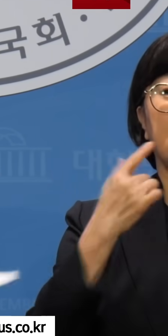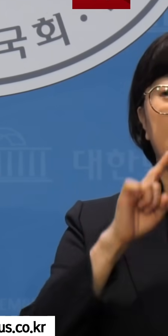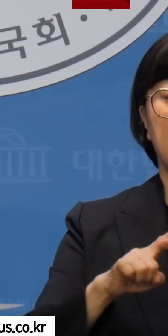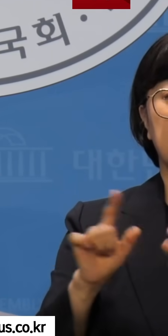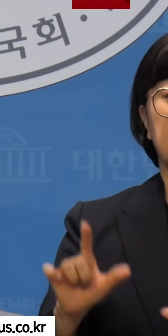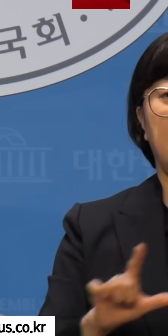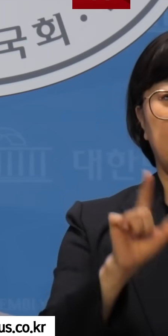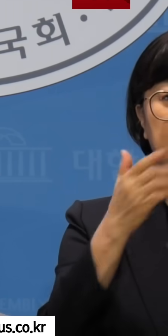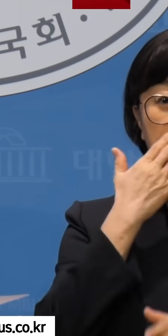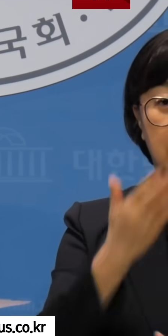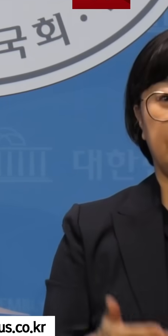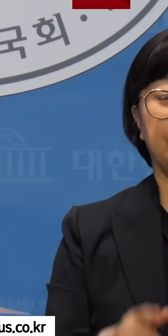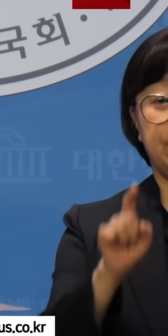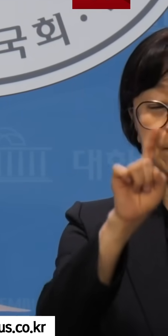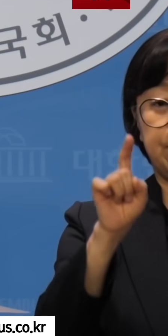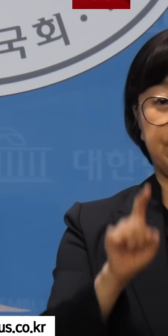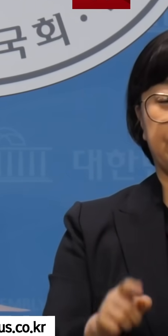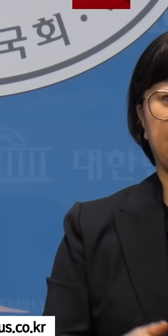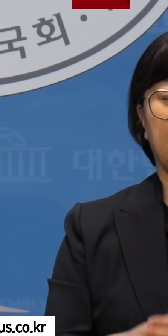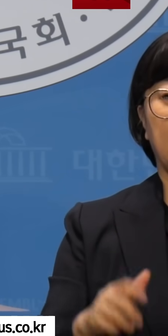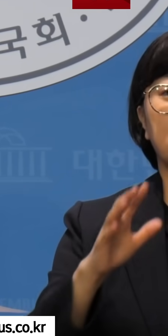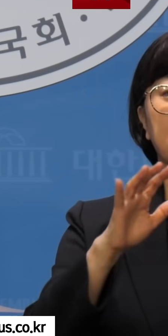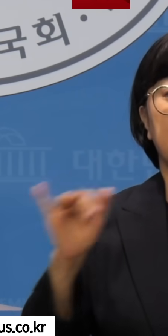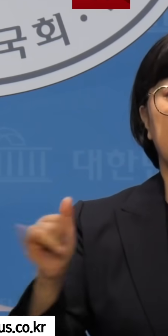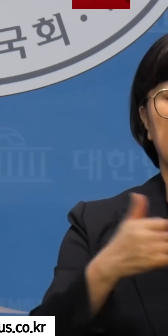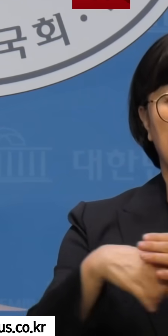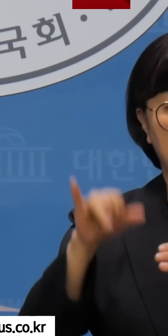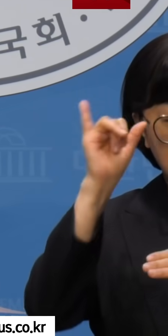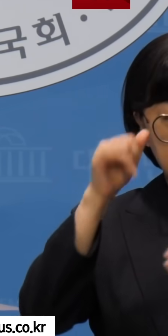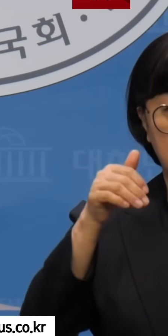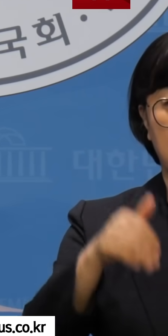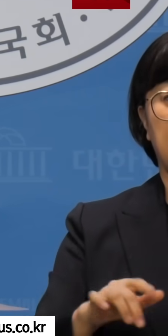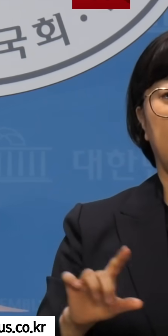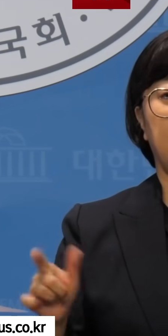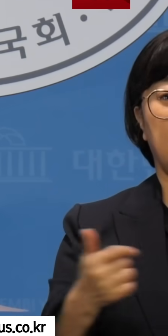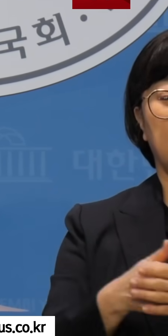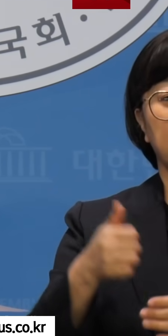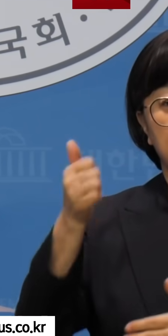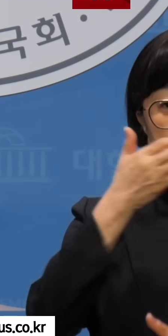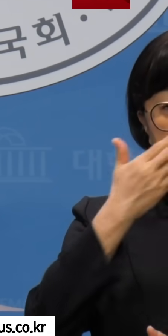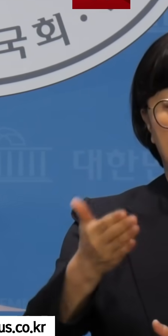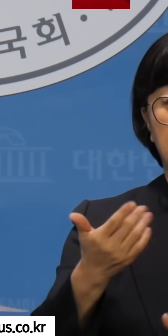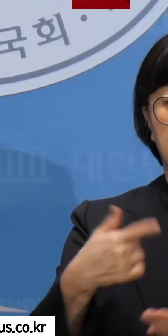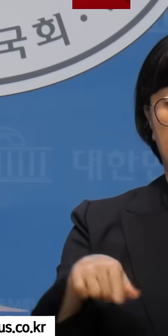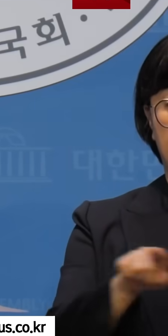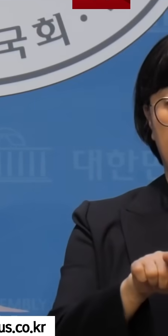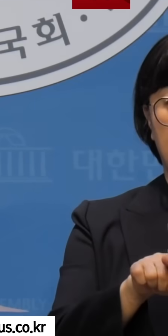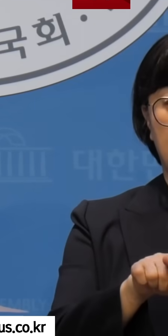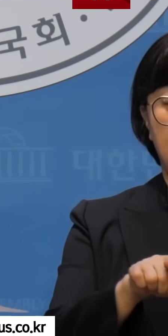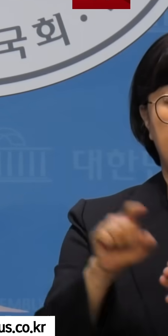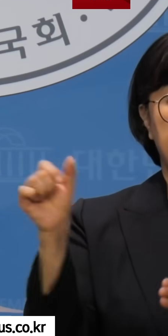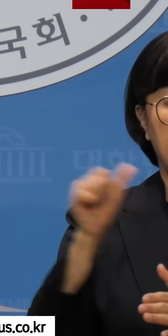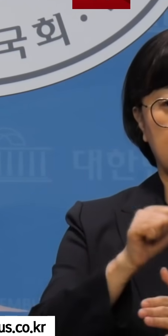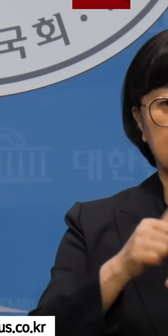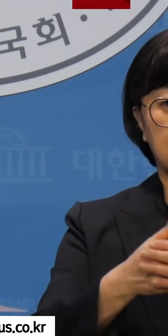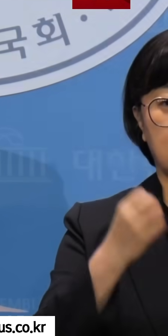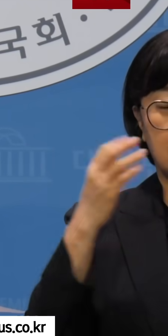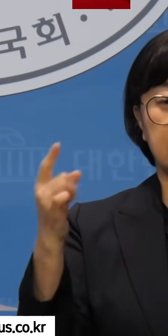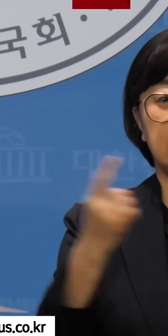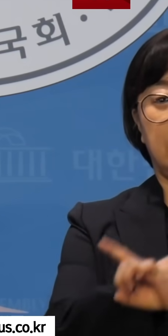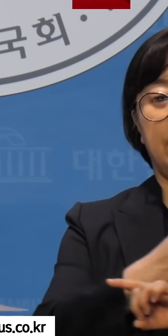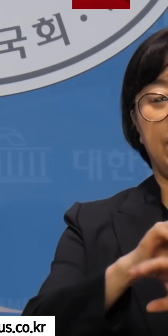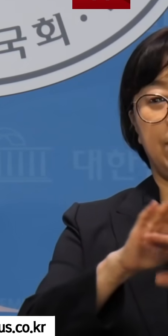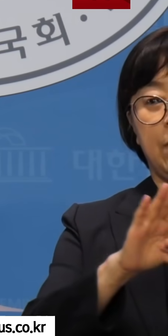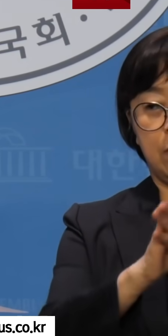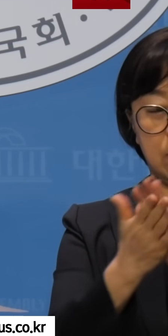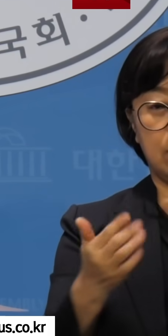인간다운 삶을 지켜내야 합니다. 어떻게 국민이 인공지능의 노예가 아니라 주인이 되도록 할 것인가? 이 빠른 속도의 혁신과 변화에